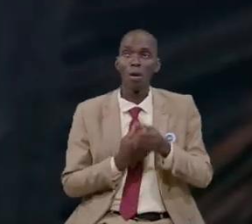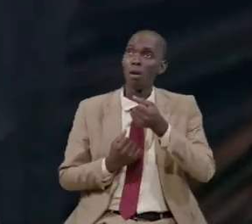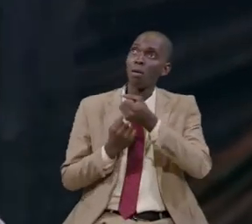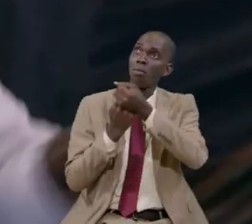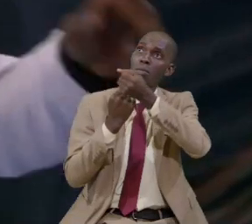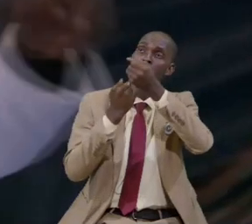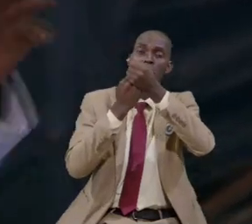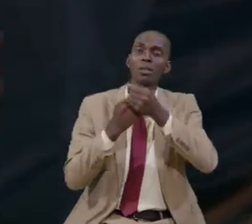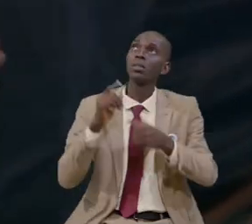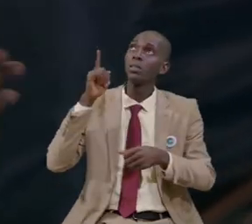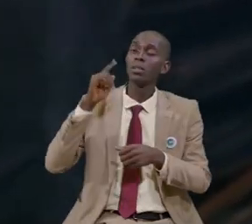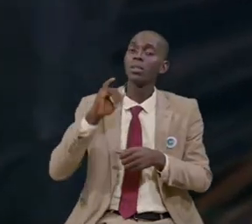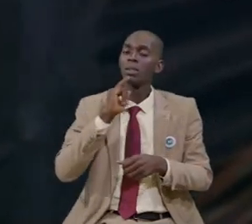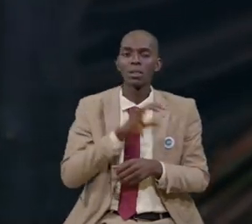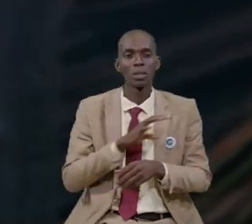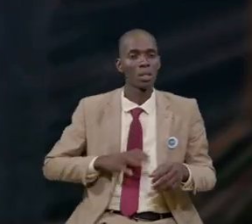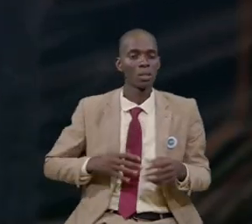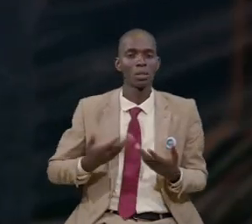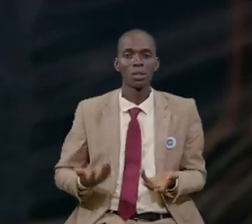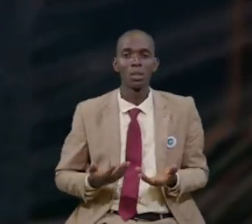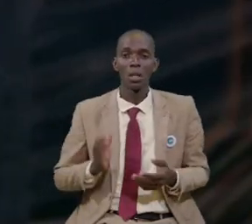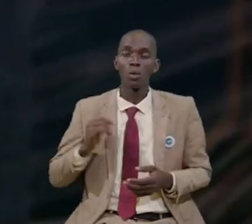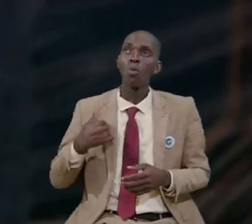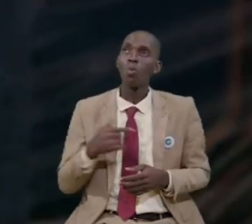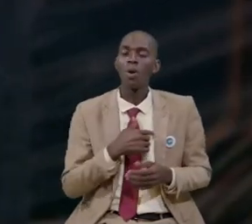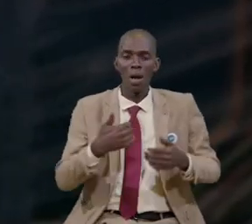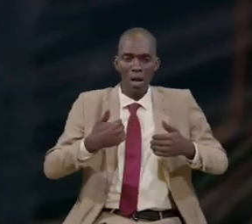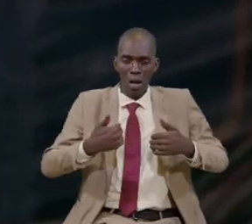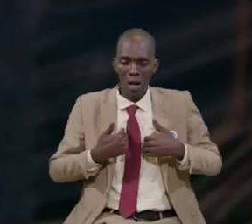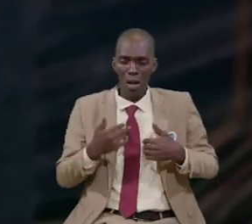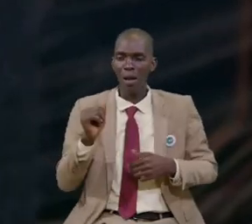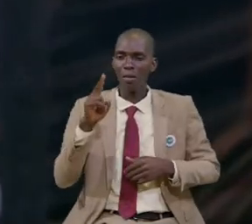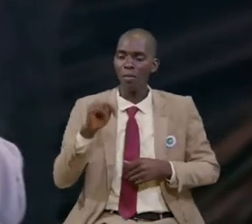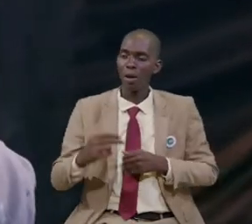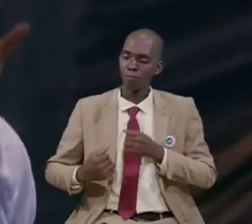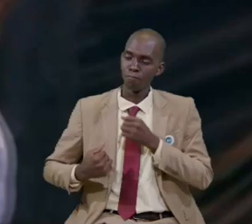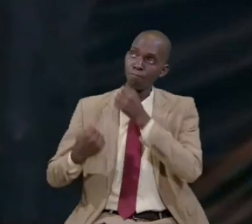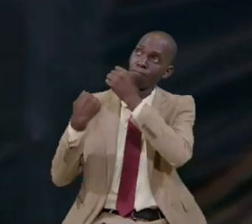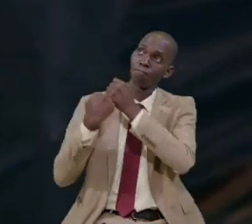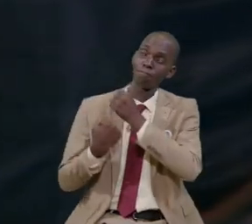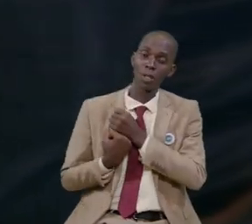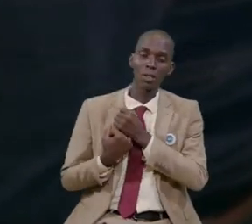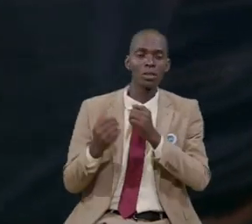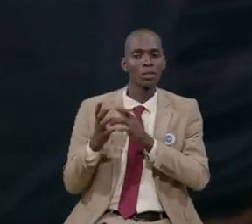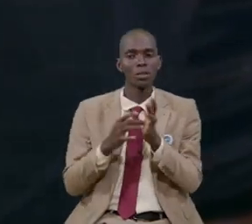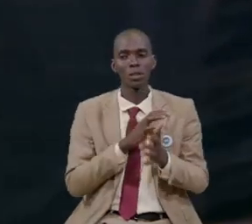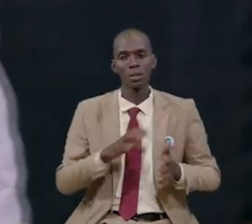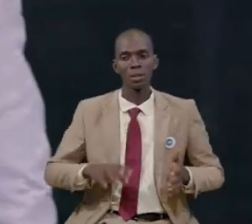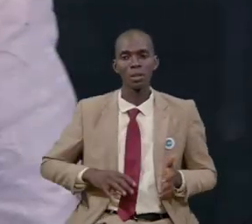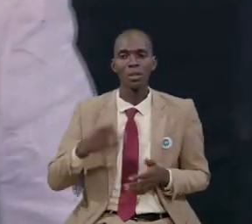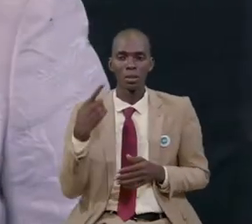avocat, c'est Christ. Nous avons un avocat, Jésus-Christ, le juste et vous êtes si